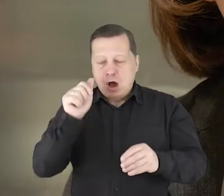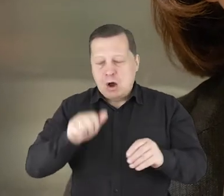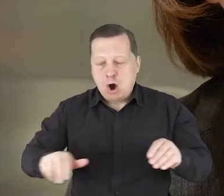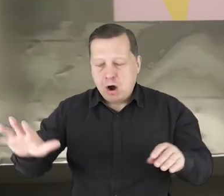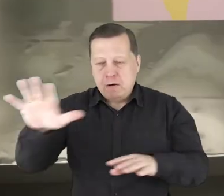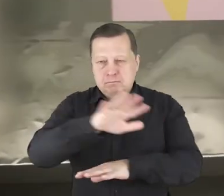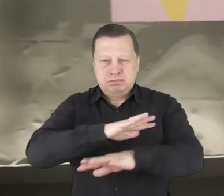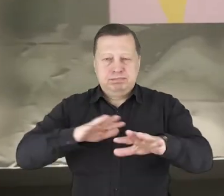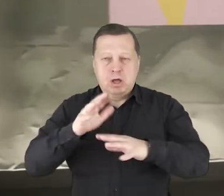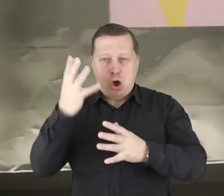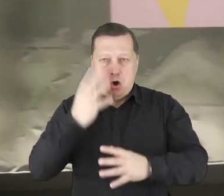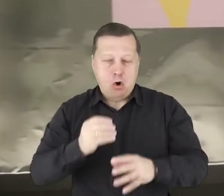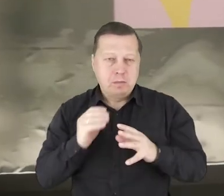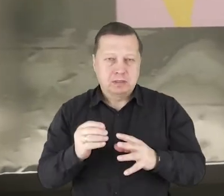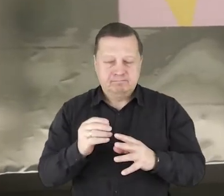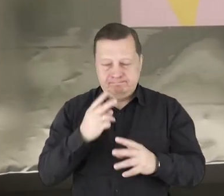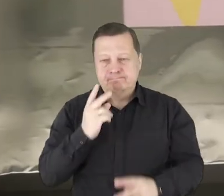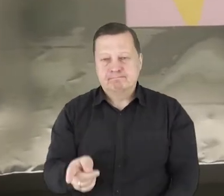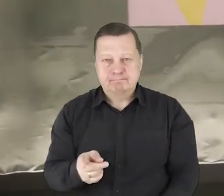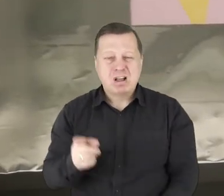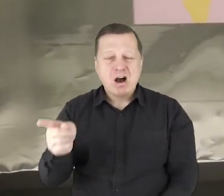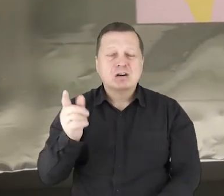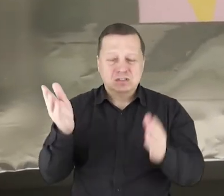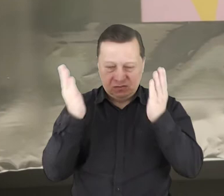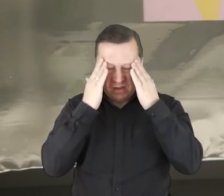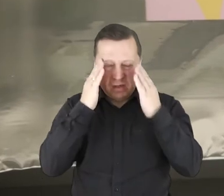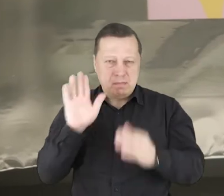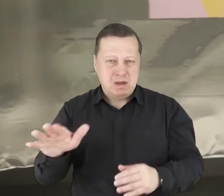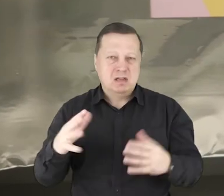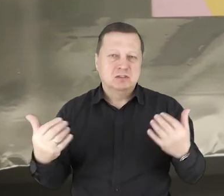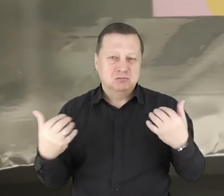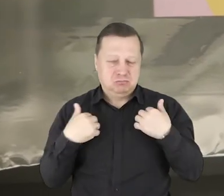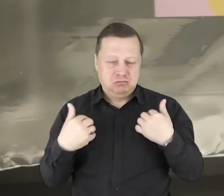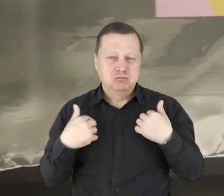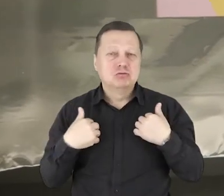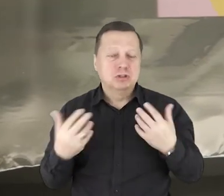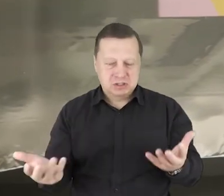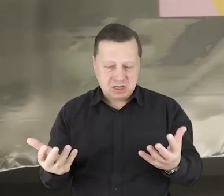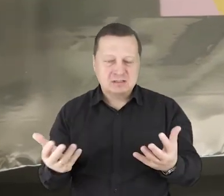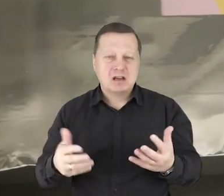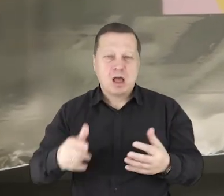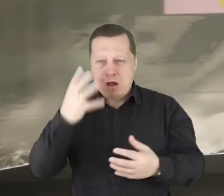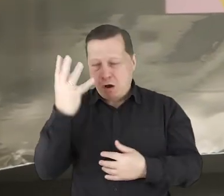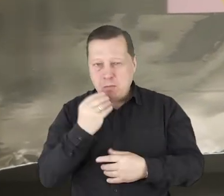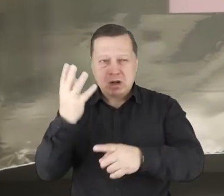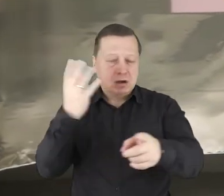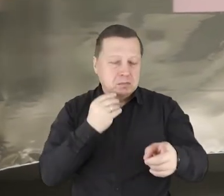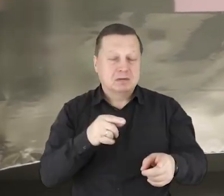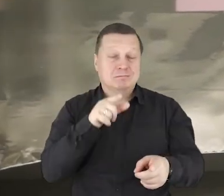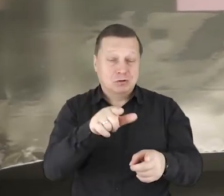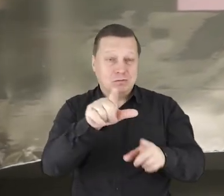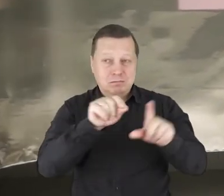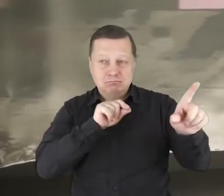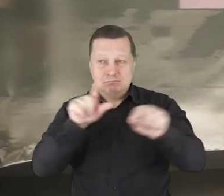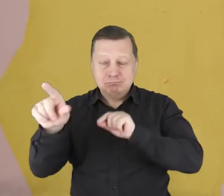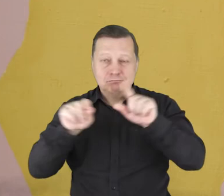zalewu obrazów. To była osoba, która świadomie żyła w takiej powodzi obrazów i z nich